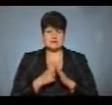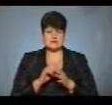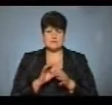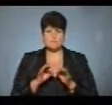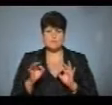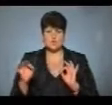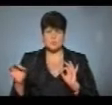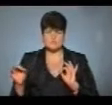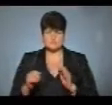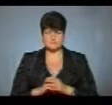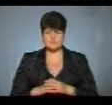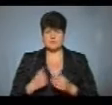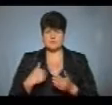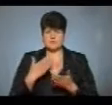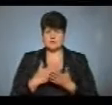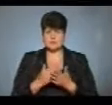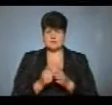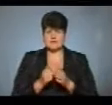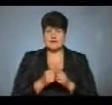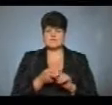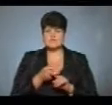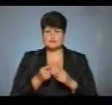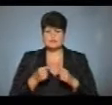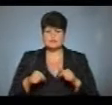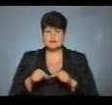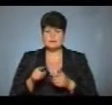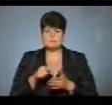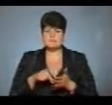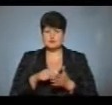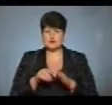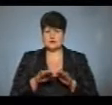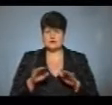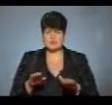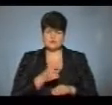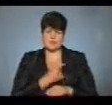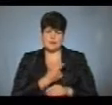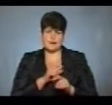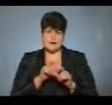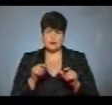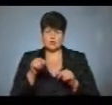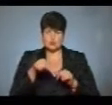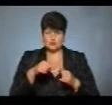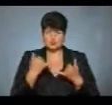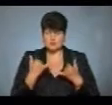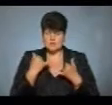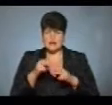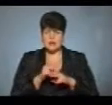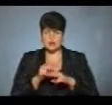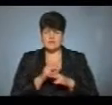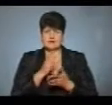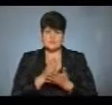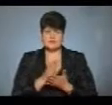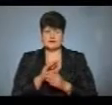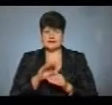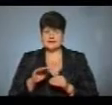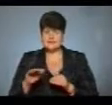подробиці. Ми знаходимося біля інфекційного відділення міської дитячої клінічної лікарні. Саме тут сьогодні на лікуванні перебувають діти,